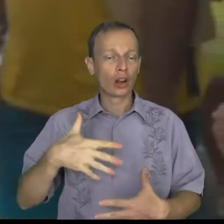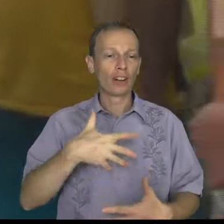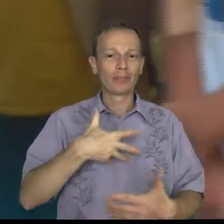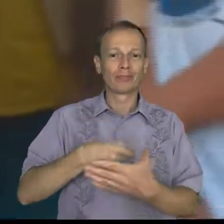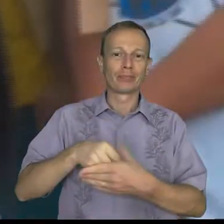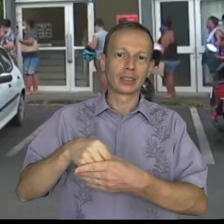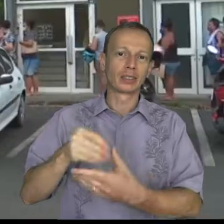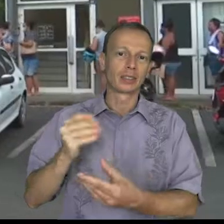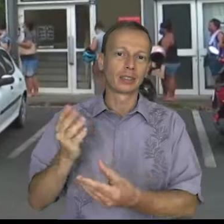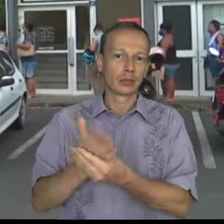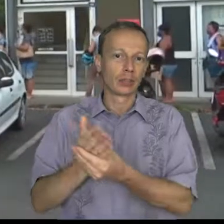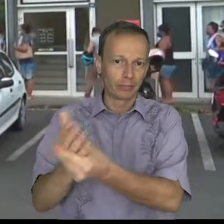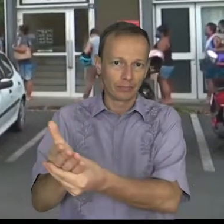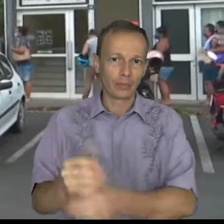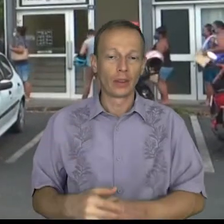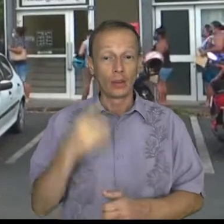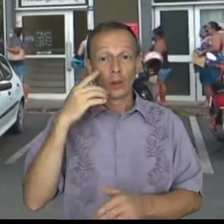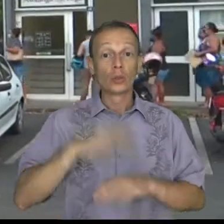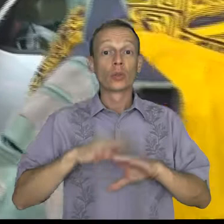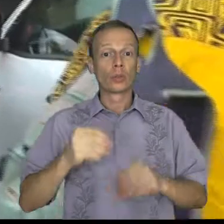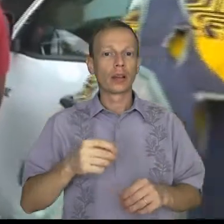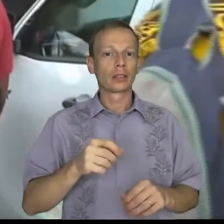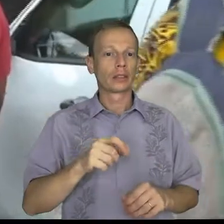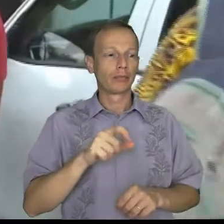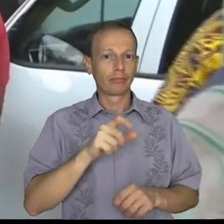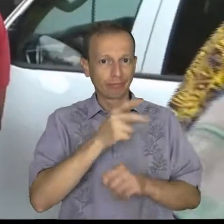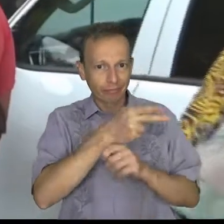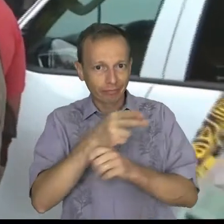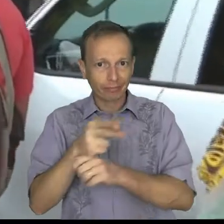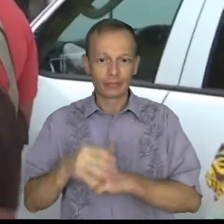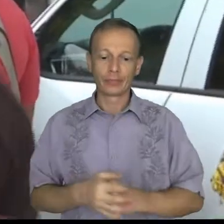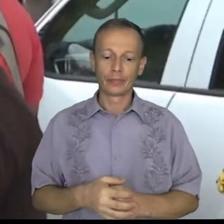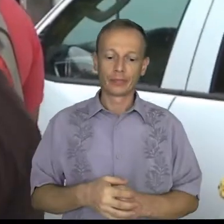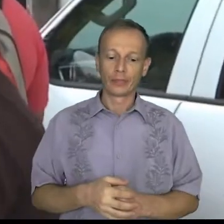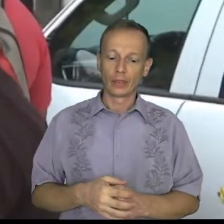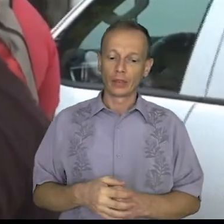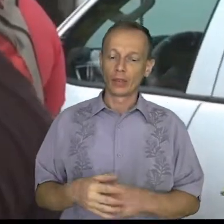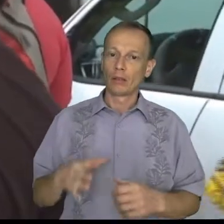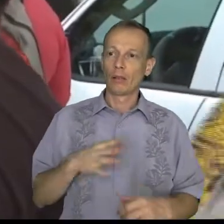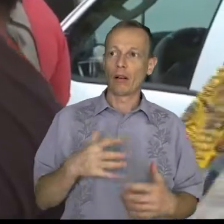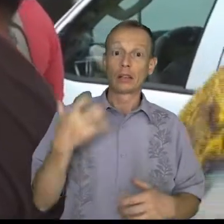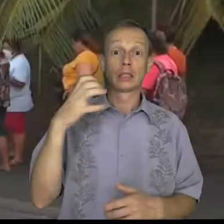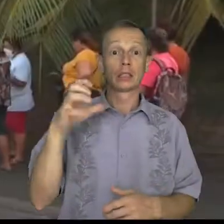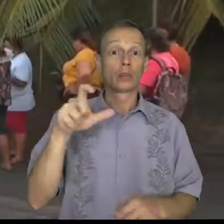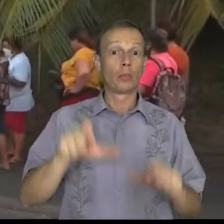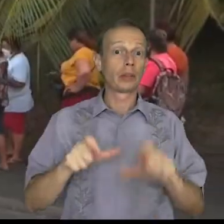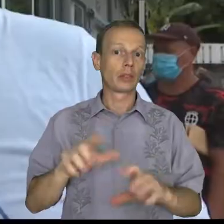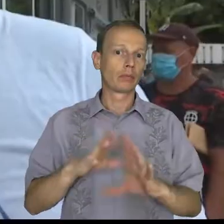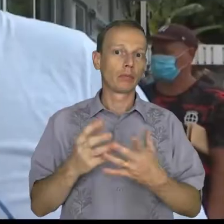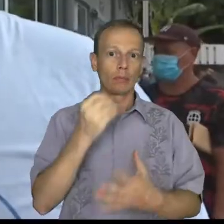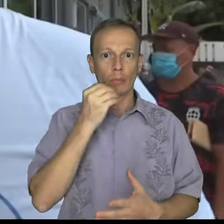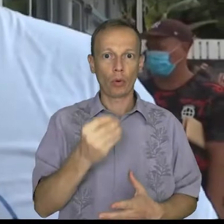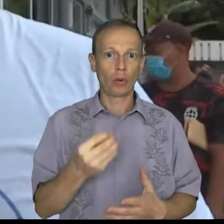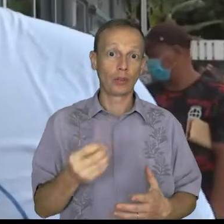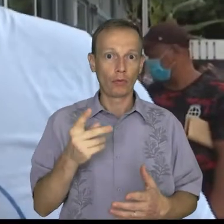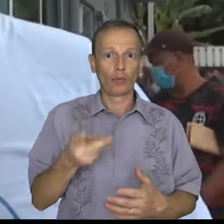surtout ceux qui bénéficient d'une bourse. On écoute ces réactions recueillies par Vito Tapo et Marie Tinsing. Il y a 500 personnes